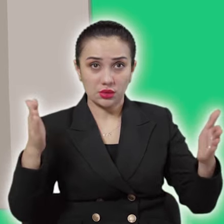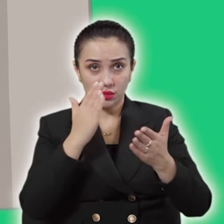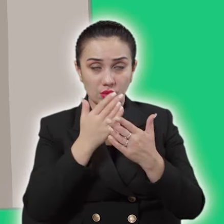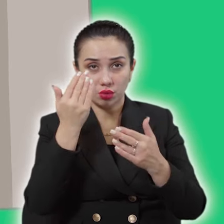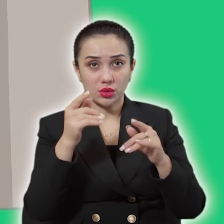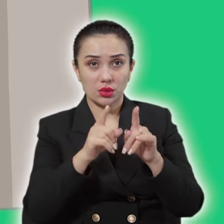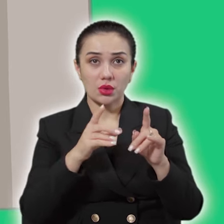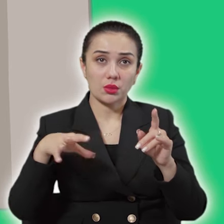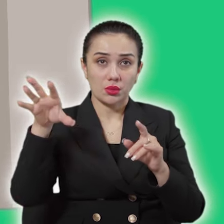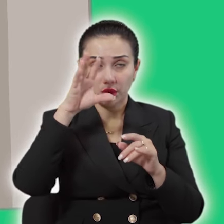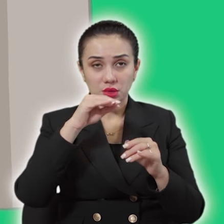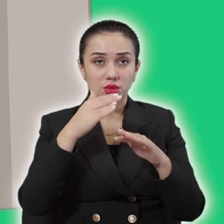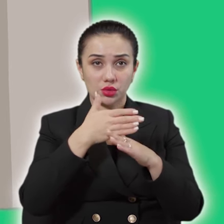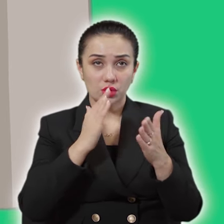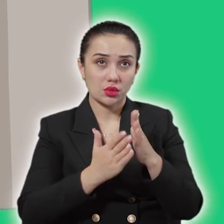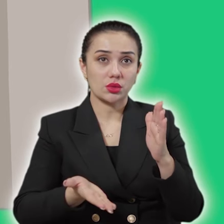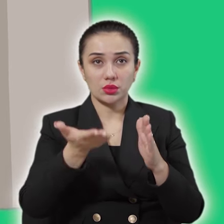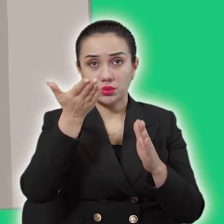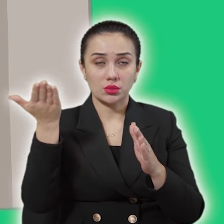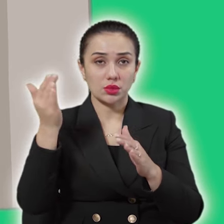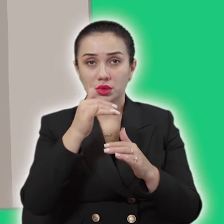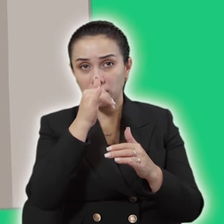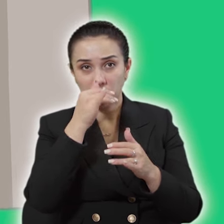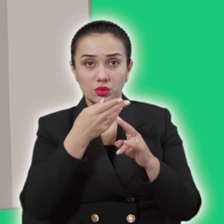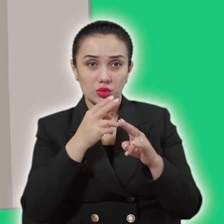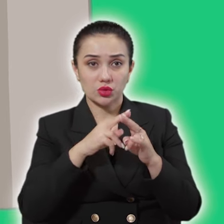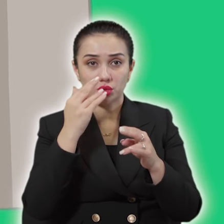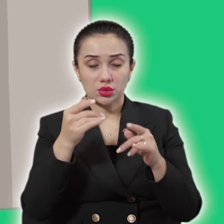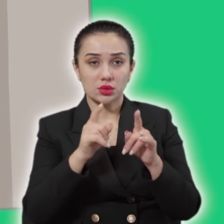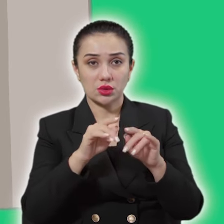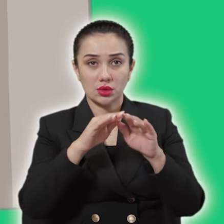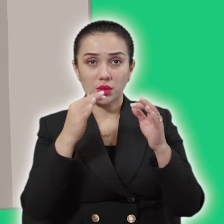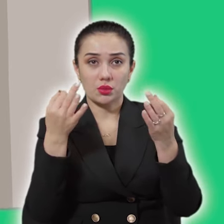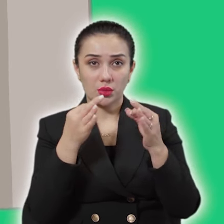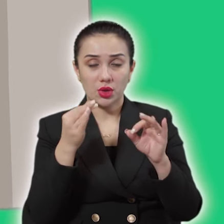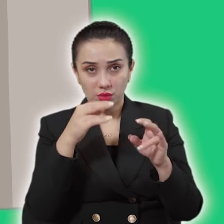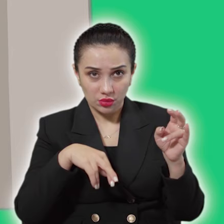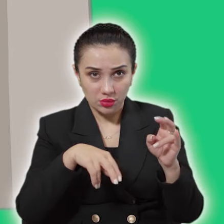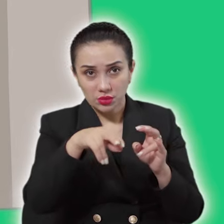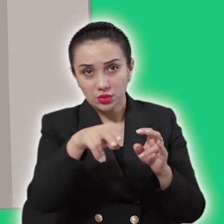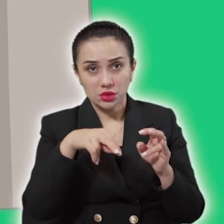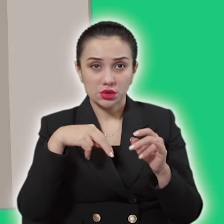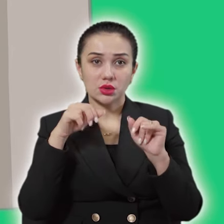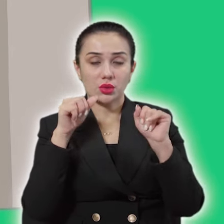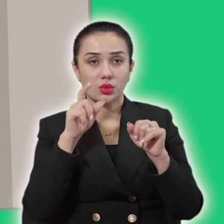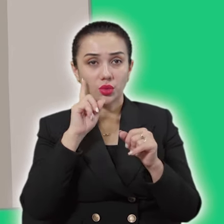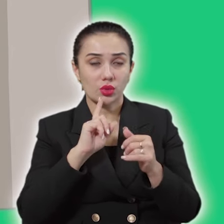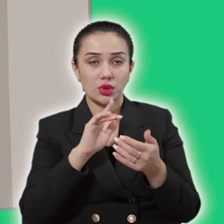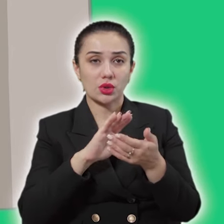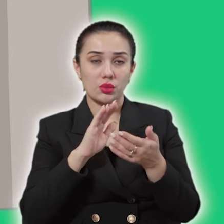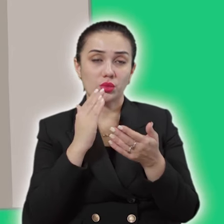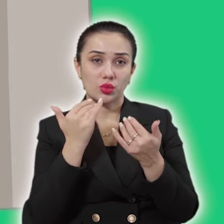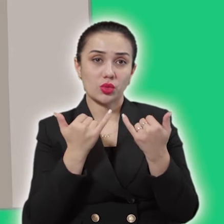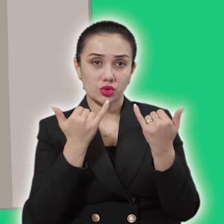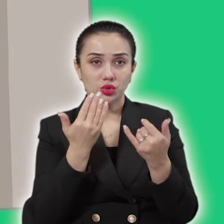bo'lgani uchun tandirning barcha qismiga nonvoyning qo'li yetmaydi. Shuning uchun ularning tandiri bemalol ichiga kirib chiqib yurishga qulay